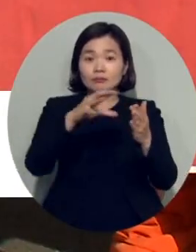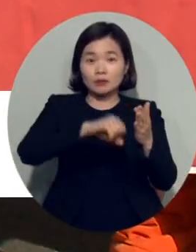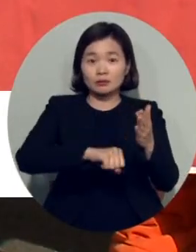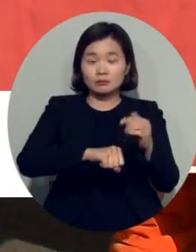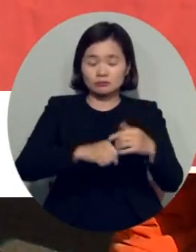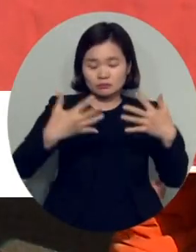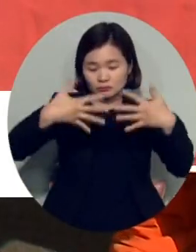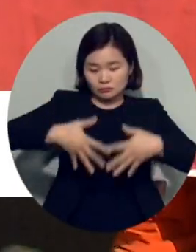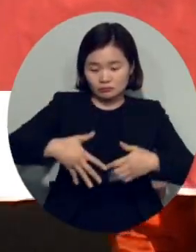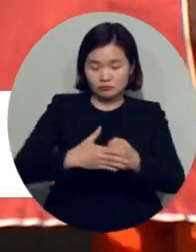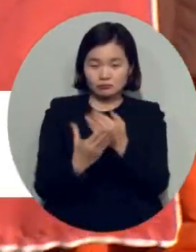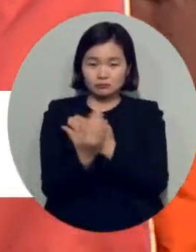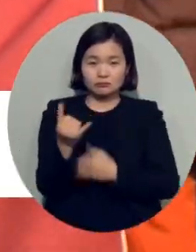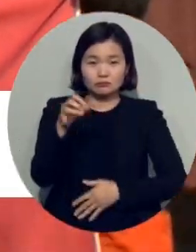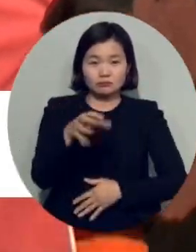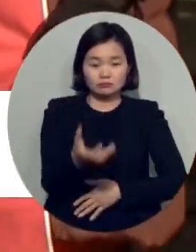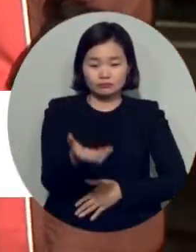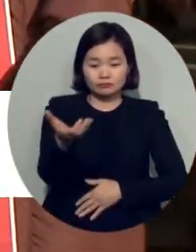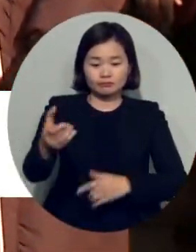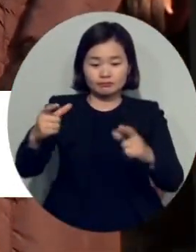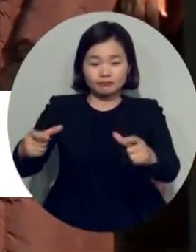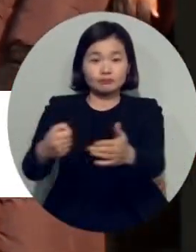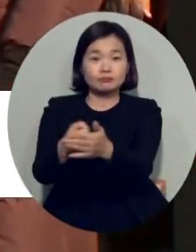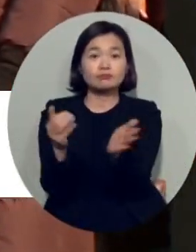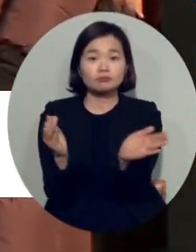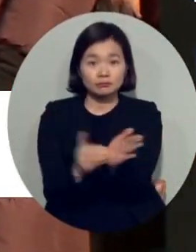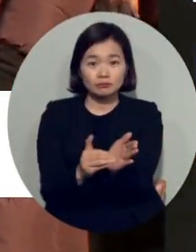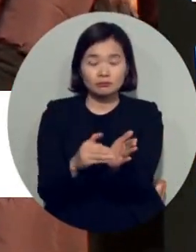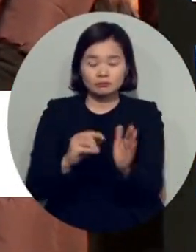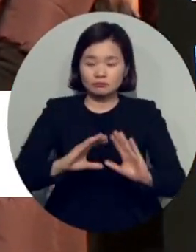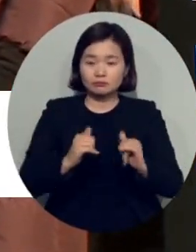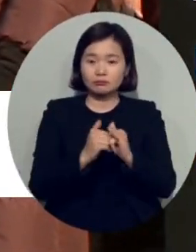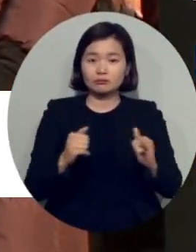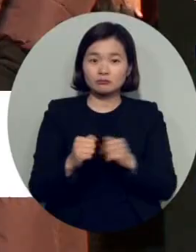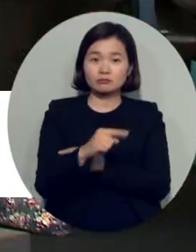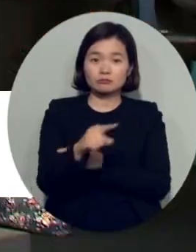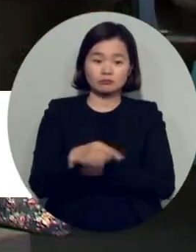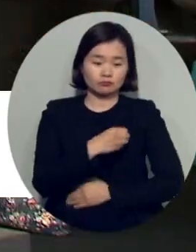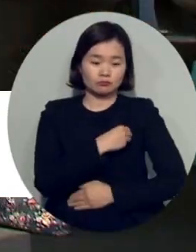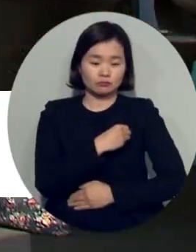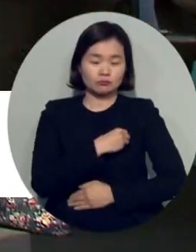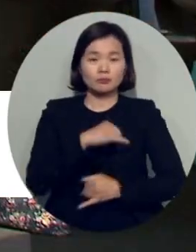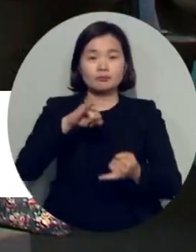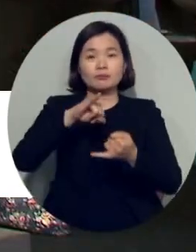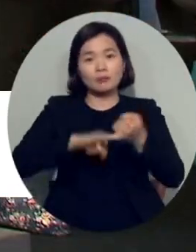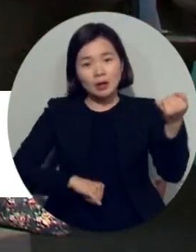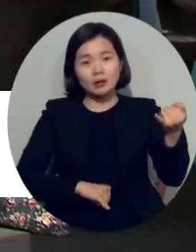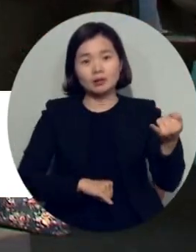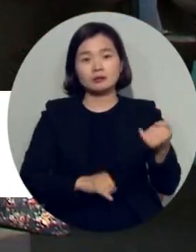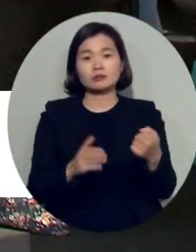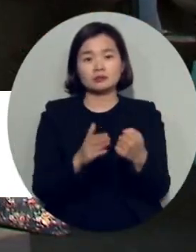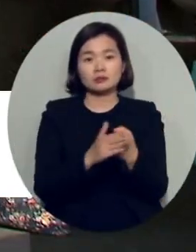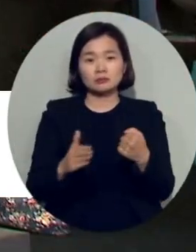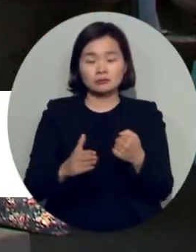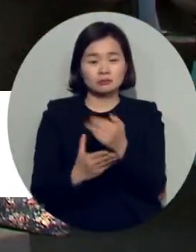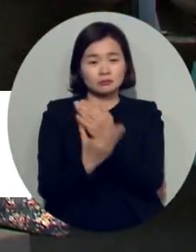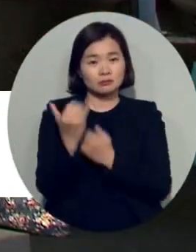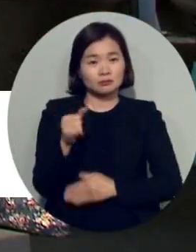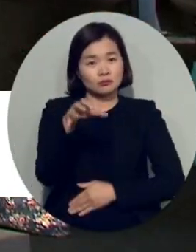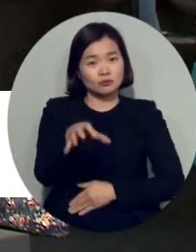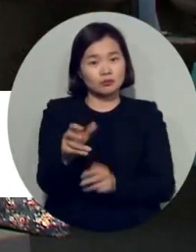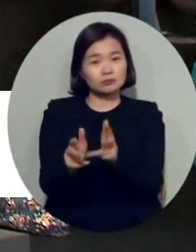전제로 신공항 이전 부지를 확정했는데 국민의힘 경북 국회의원들이 약속을 지키지 않아서 신공항